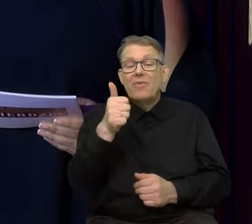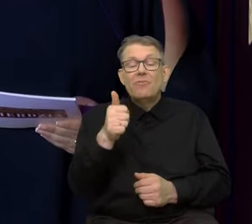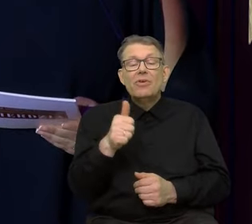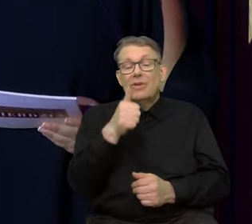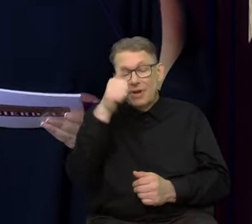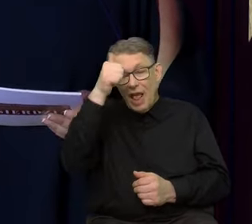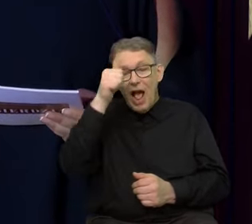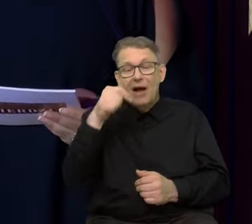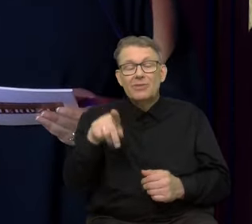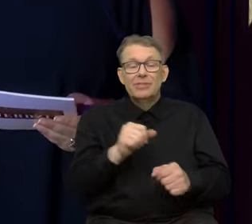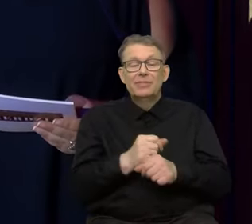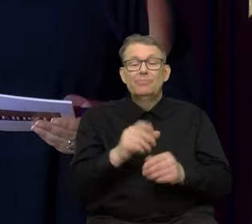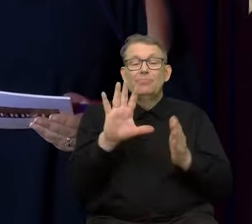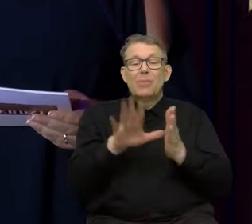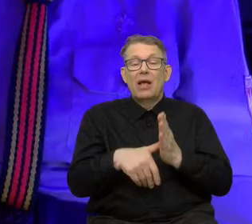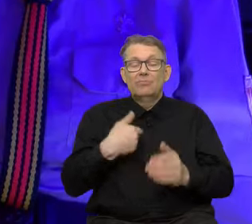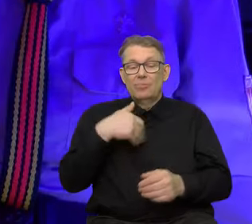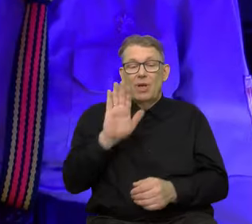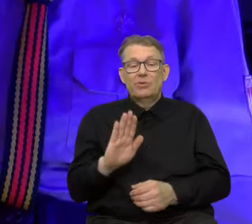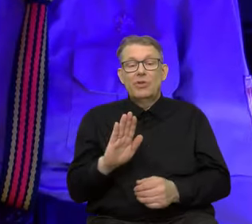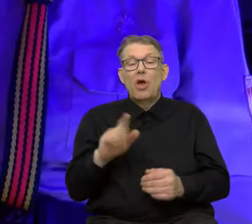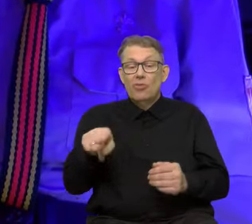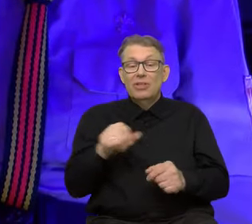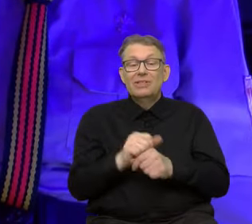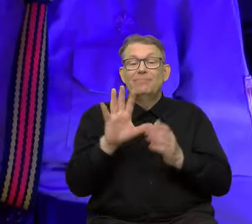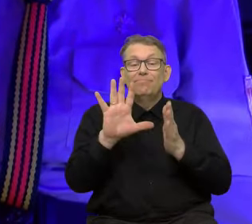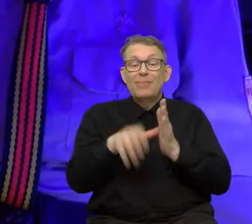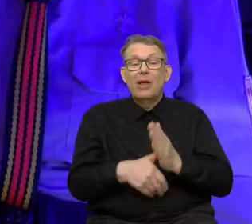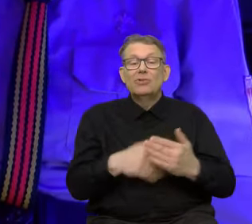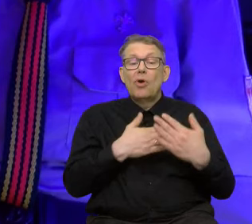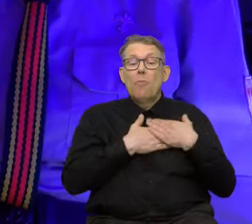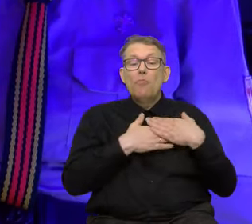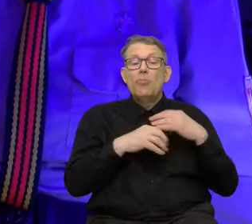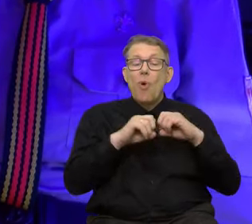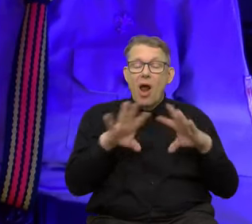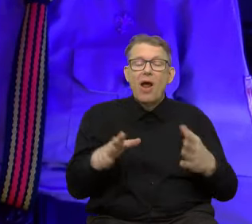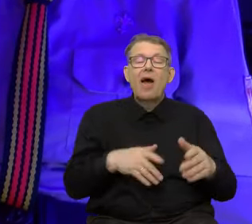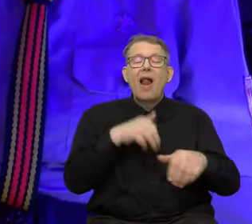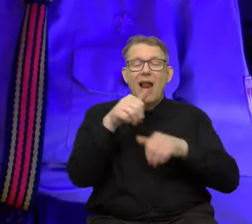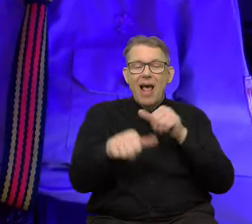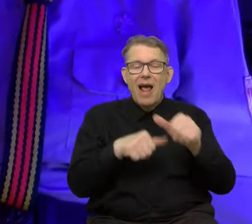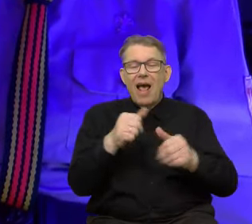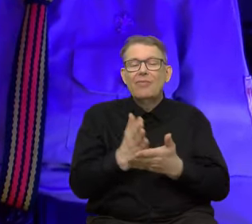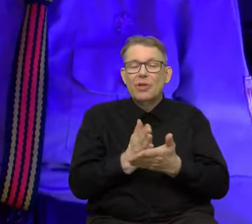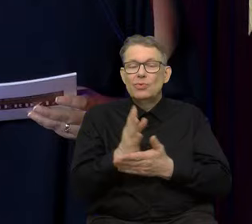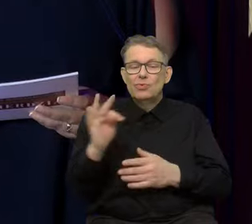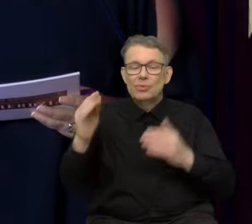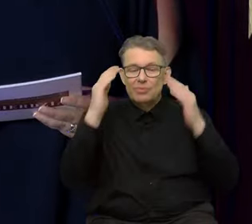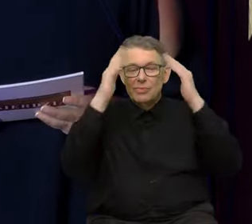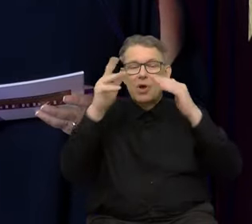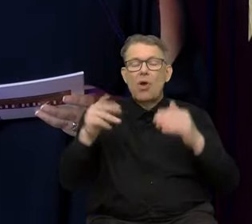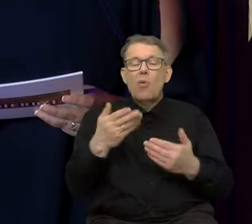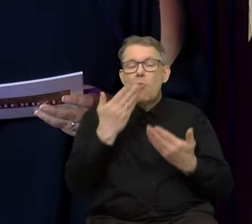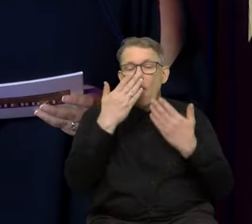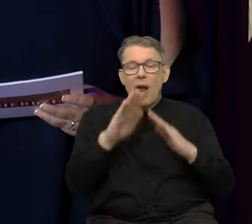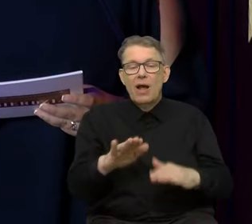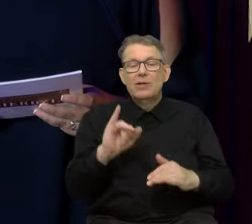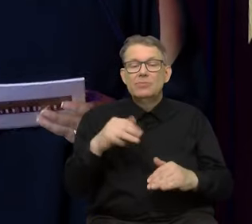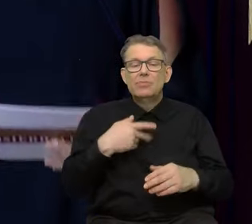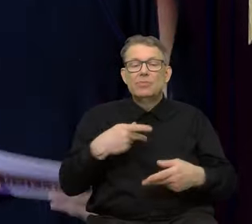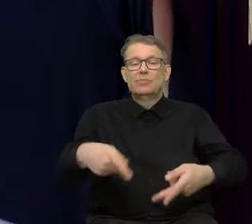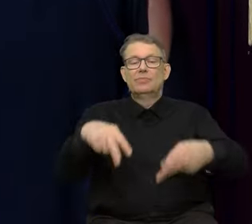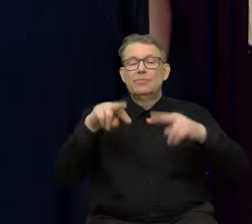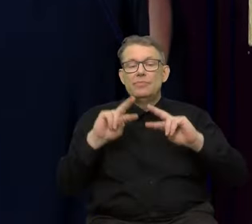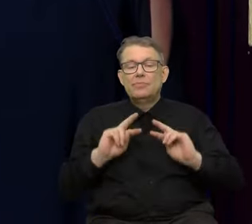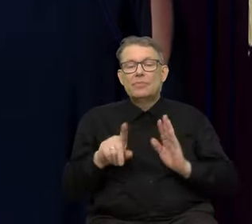miastem miłosierdzia. Przez lata swojej posługi biskupiej ukazywał wielką spuściznę, którą pozostawił